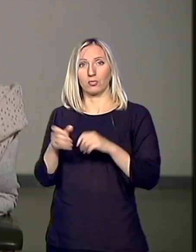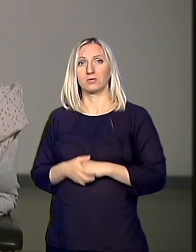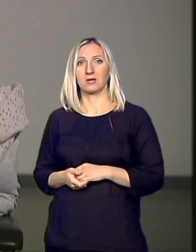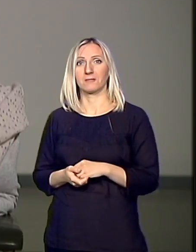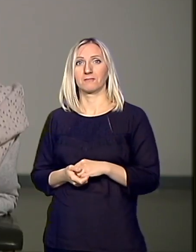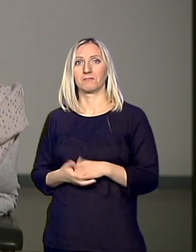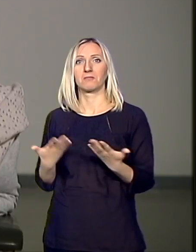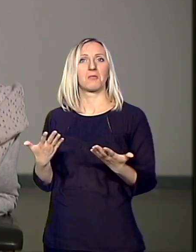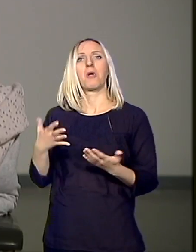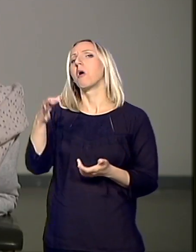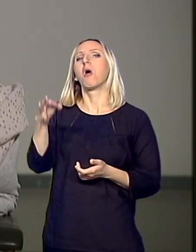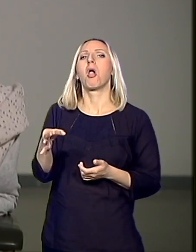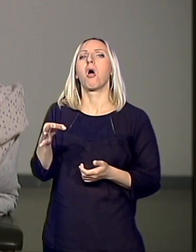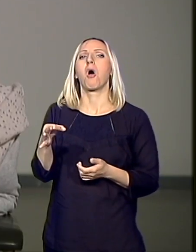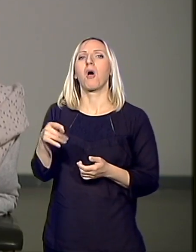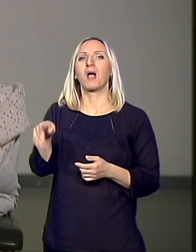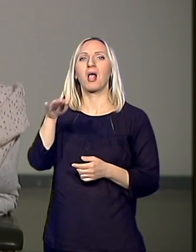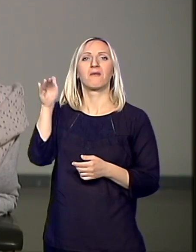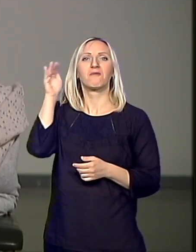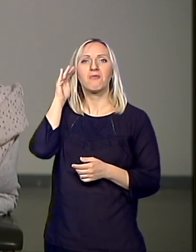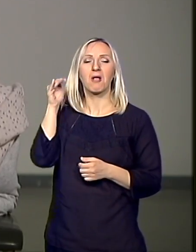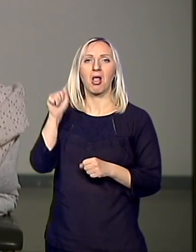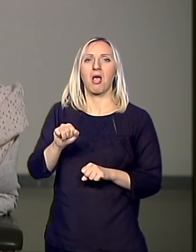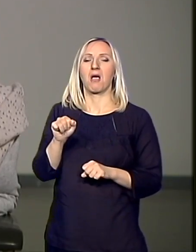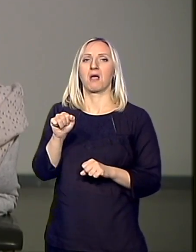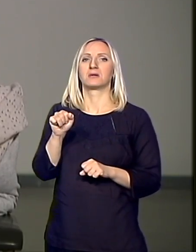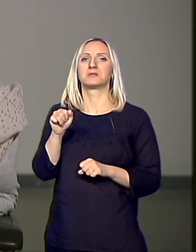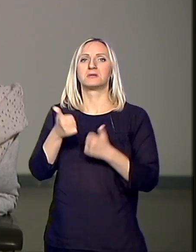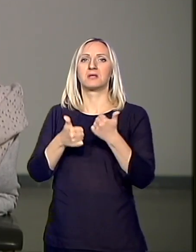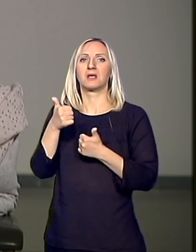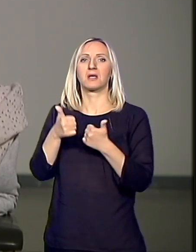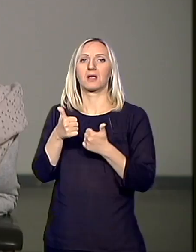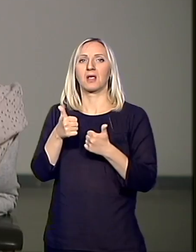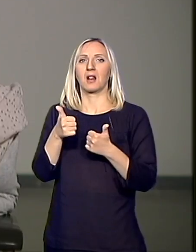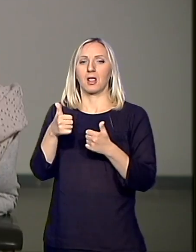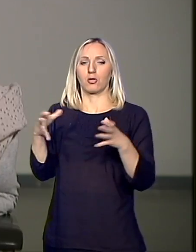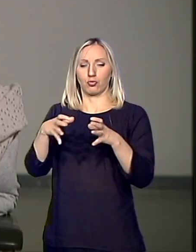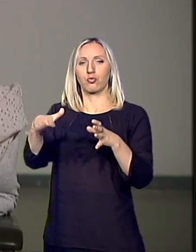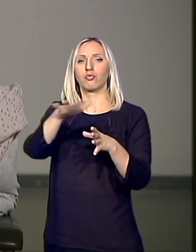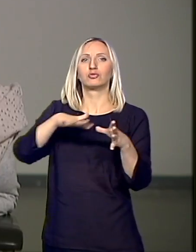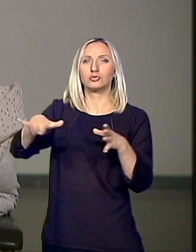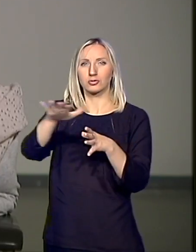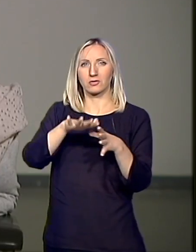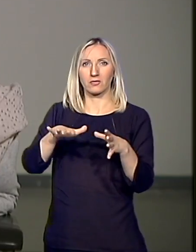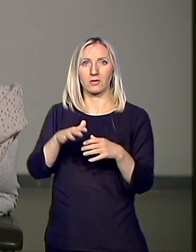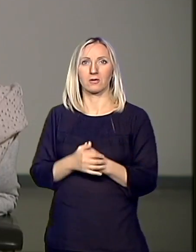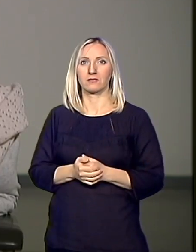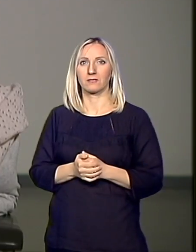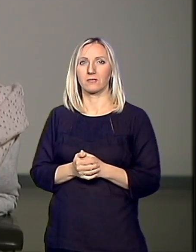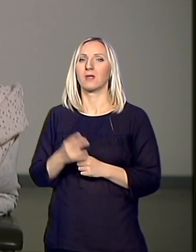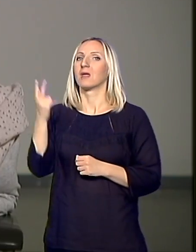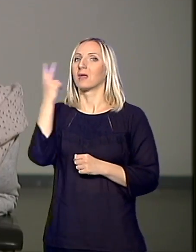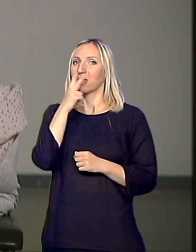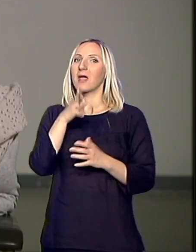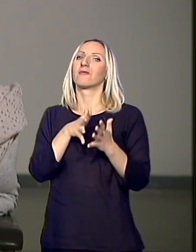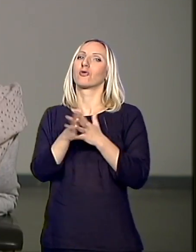zatim lokalnih vlasti, generalno nekih lokalnog društva i onda naravno sve